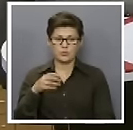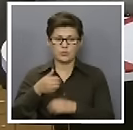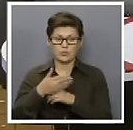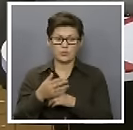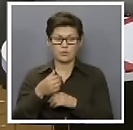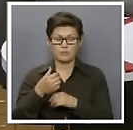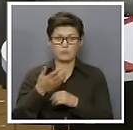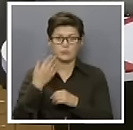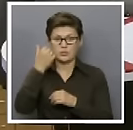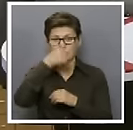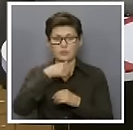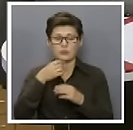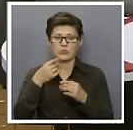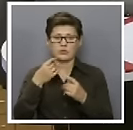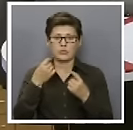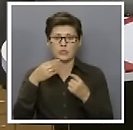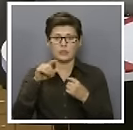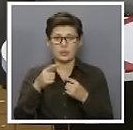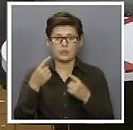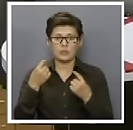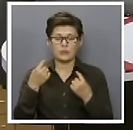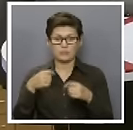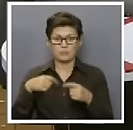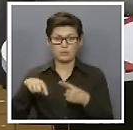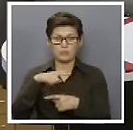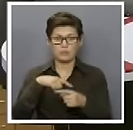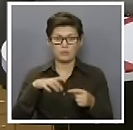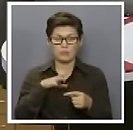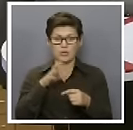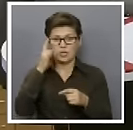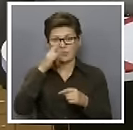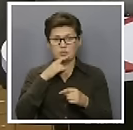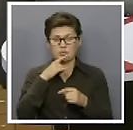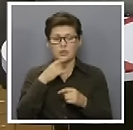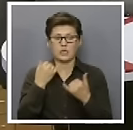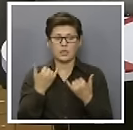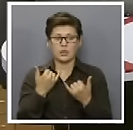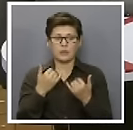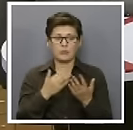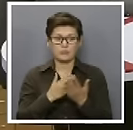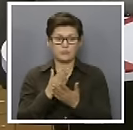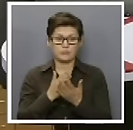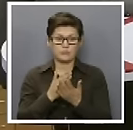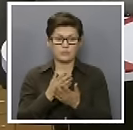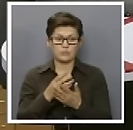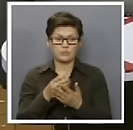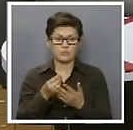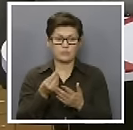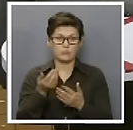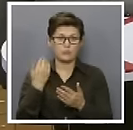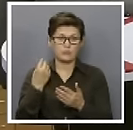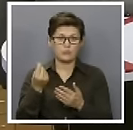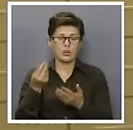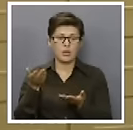былтырғы теңгенің еркін айналымға көшуі әсер етті деп қарастырсақ, біздегі Қазақстандағы жаңағы қызметтің құнын сол бұрынғы бағада